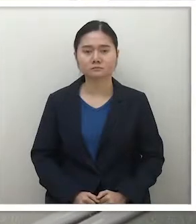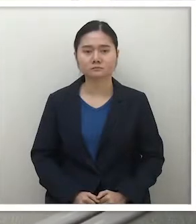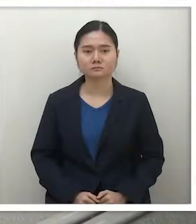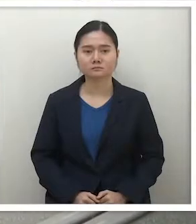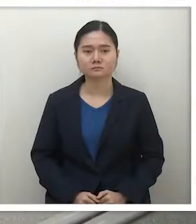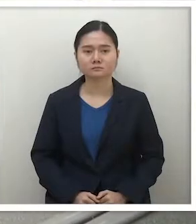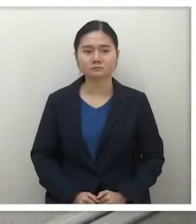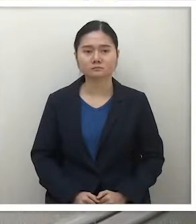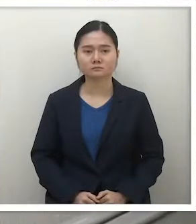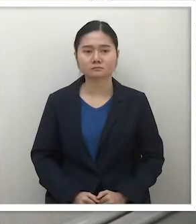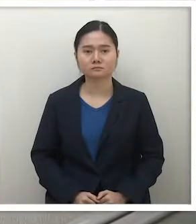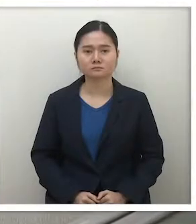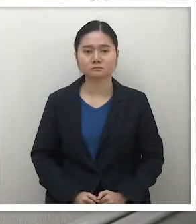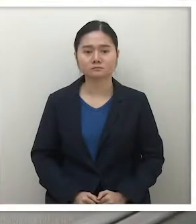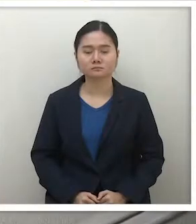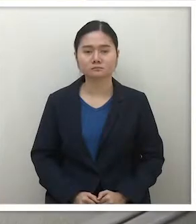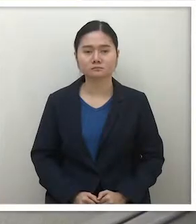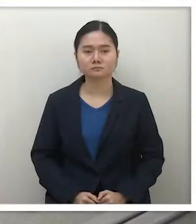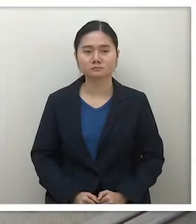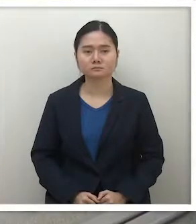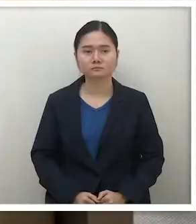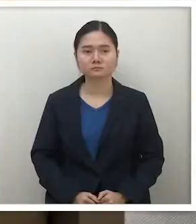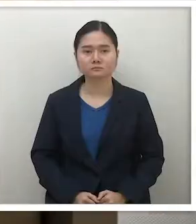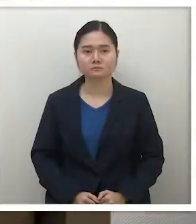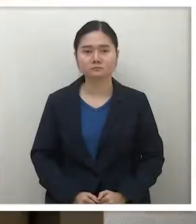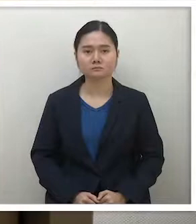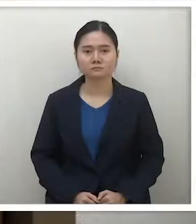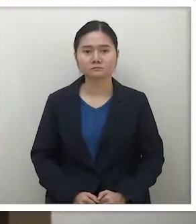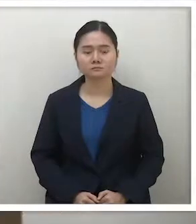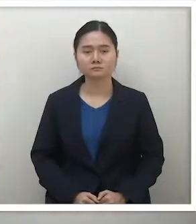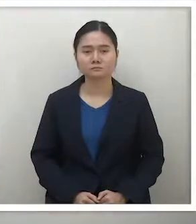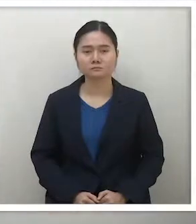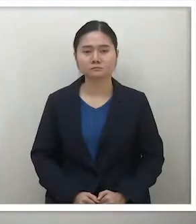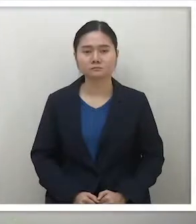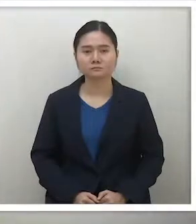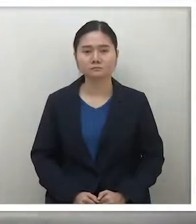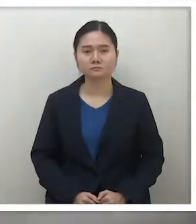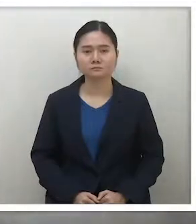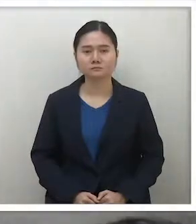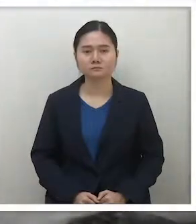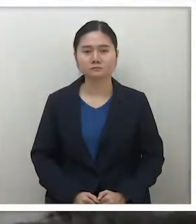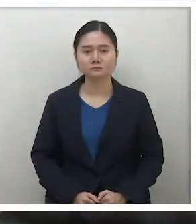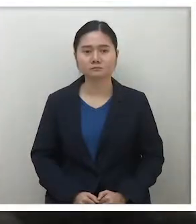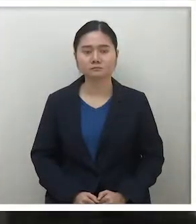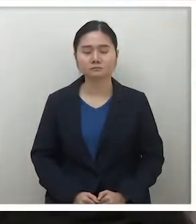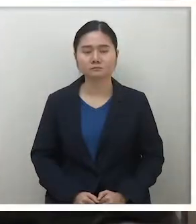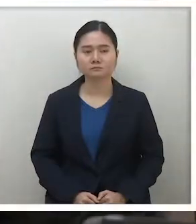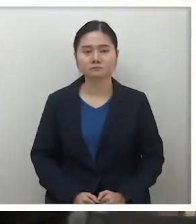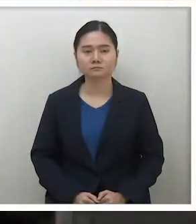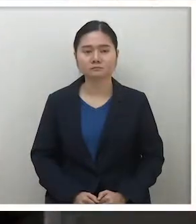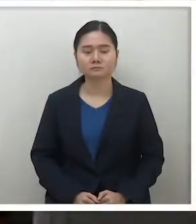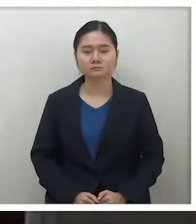คลิกกระดูกเลยครับจับยกเลยเห็นไหมครับว่ามันจะเกิดปัญหากับไอ้เจ้าของพวกนี้ง